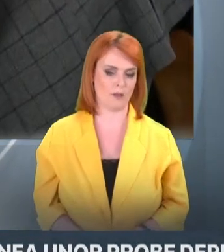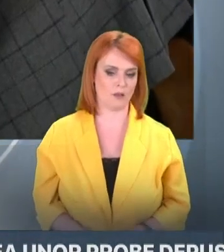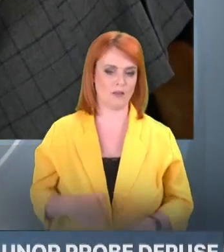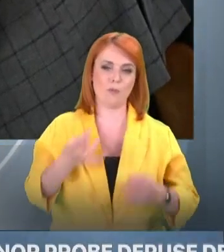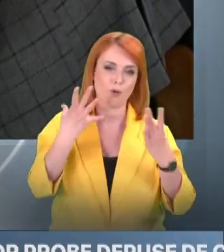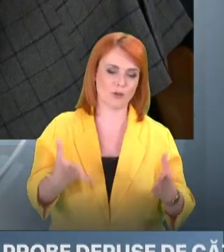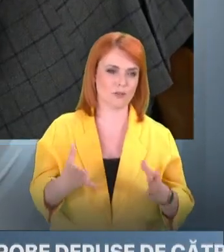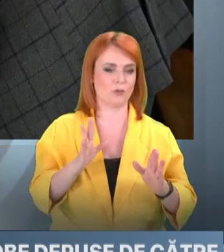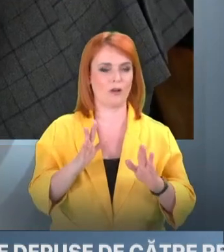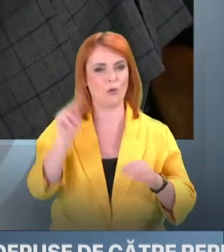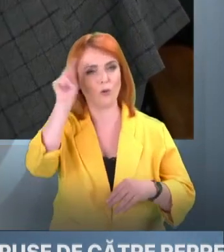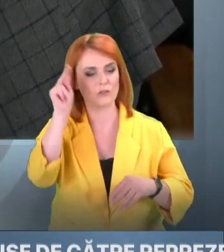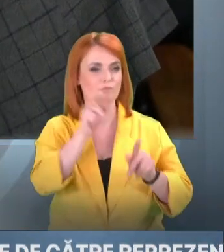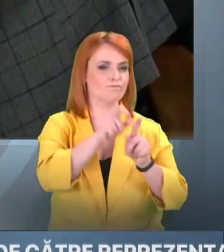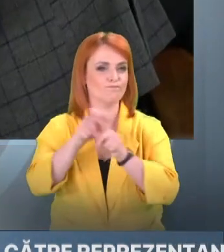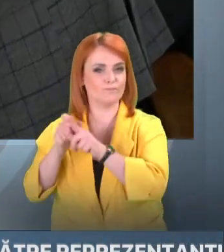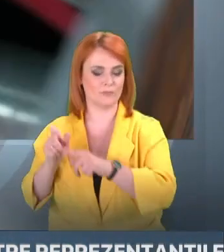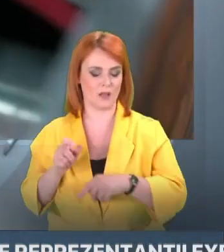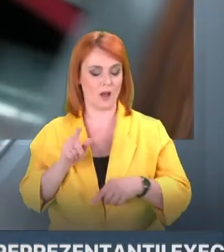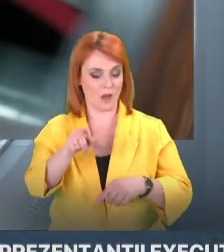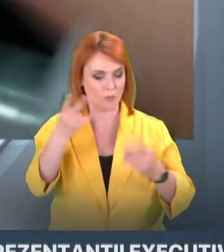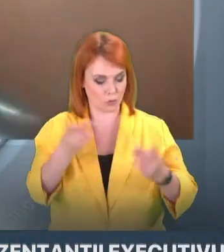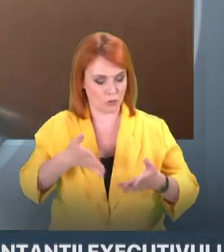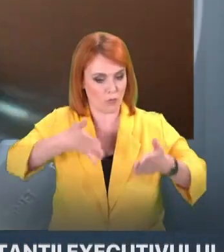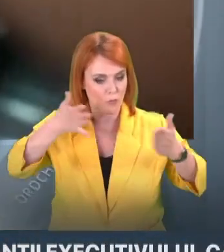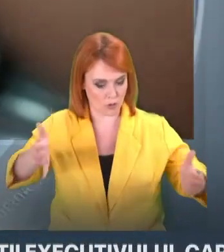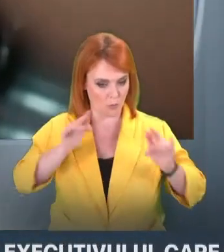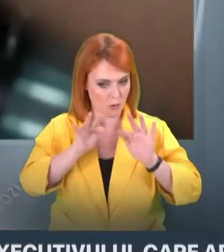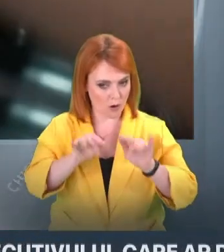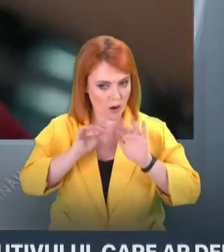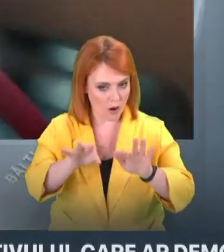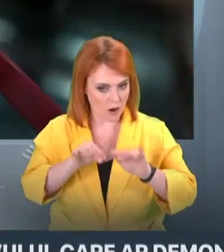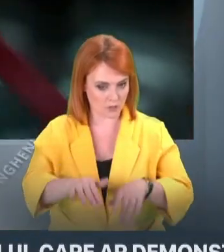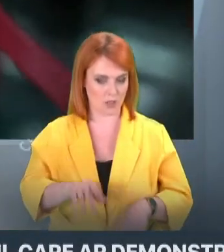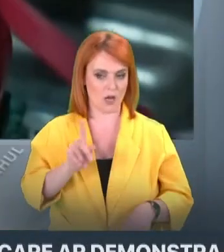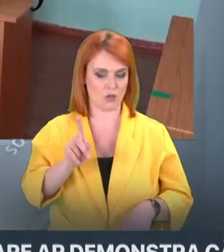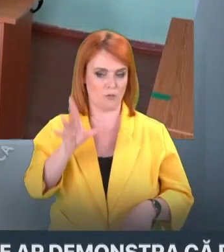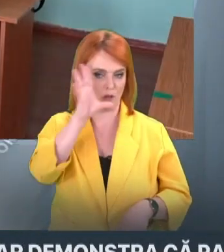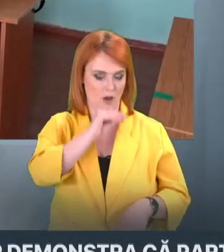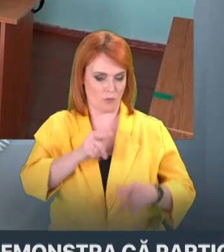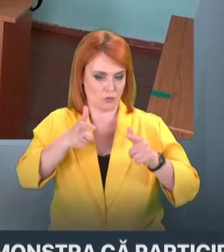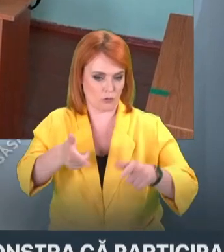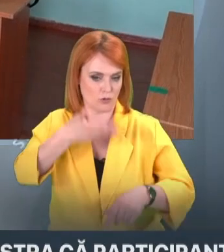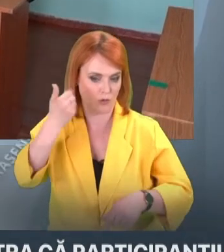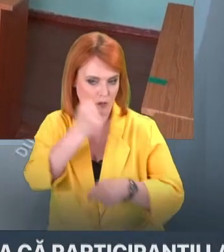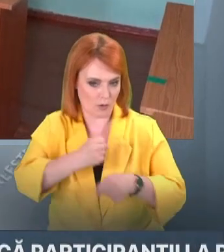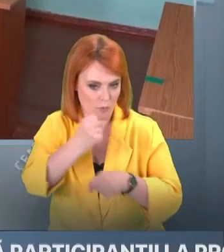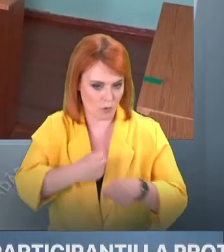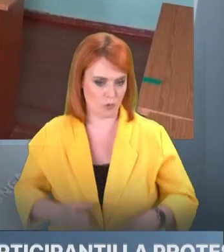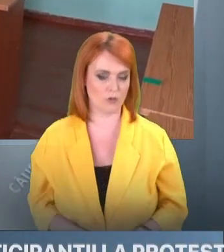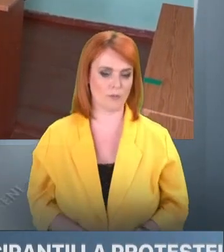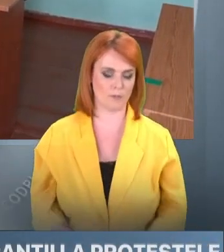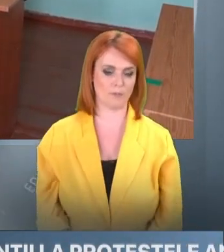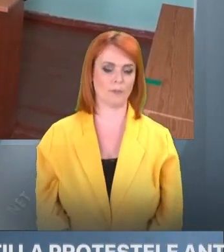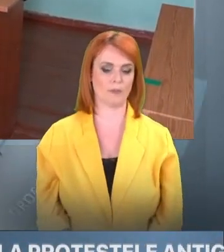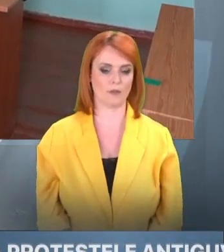o curiculă inițială, dar și o curiculă pentru adulți, deci șomerii să poată merge la o școală profesională pentru a se instrui, a avea un curs de